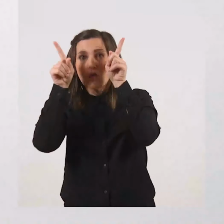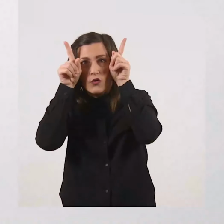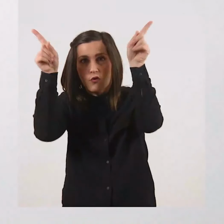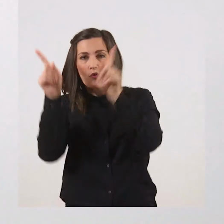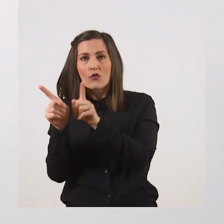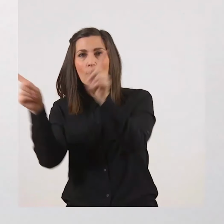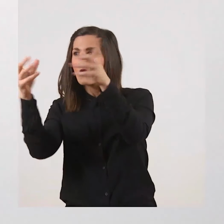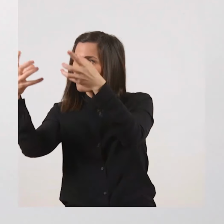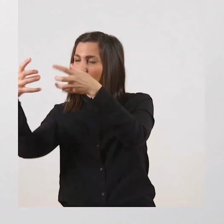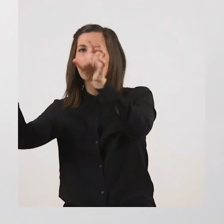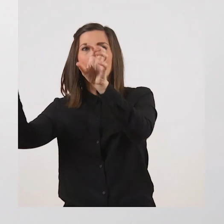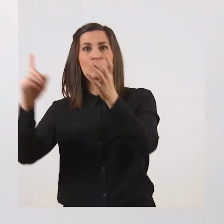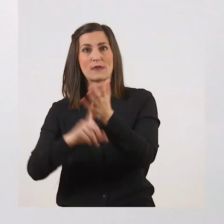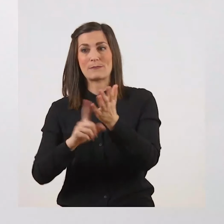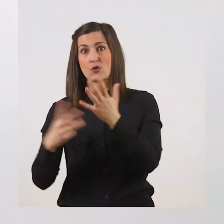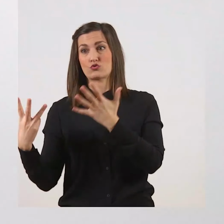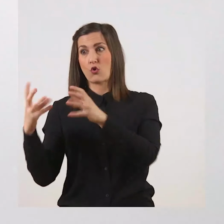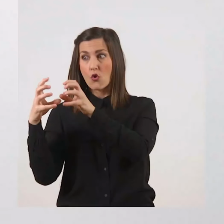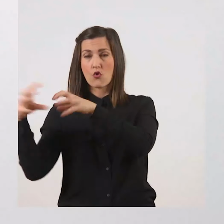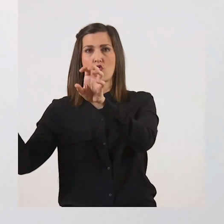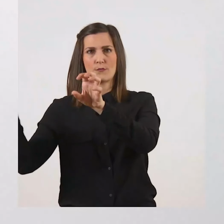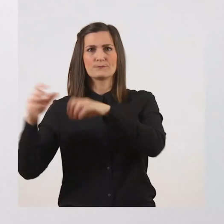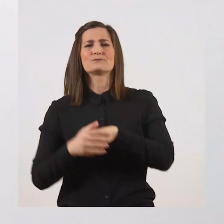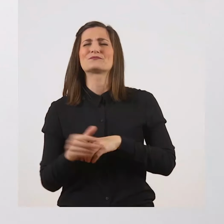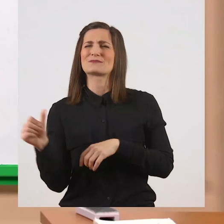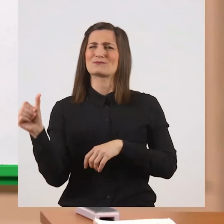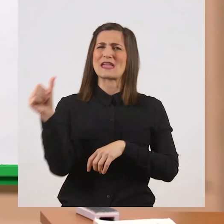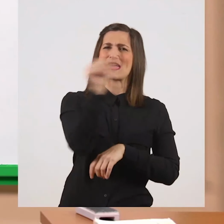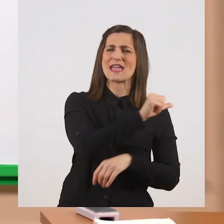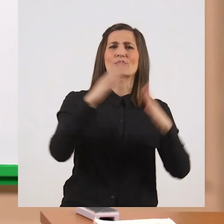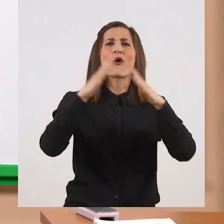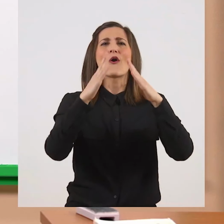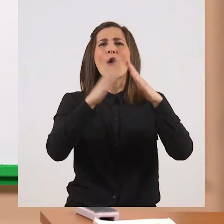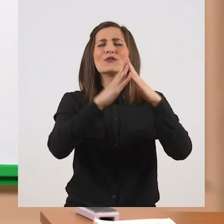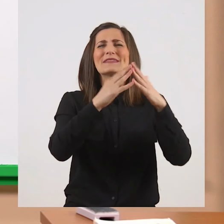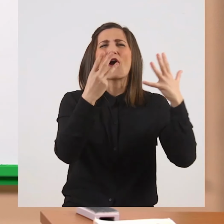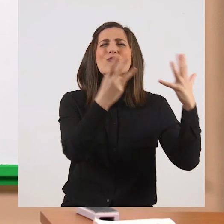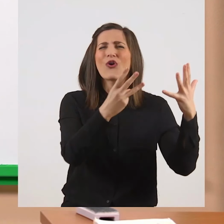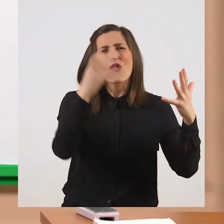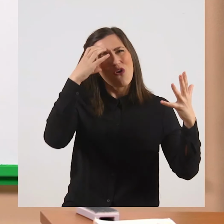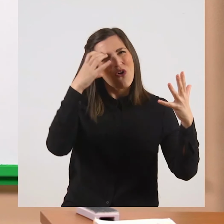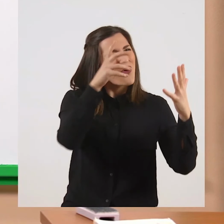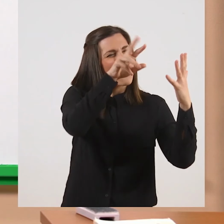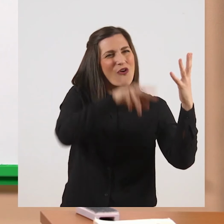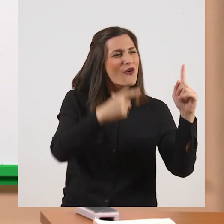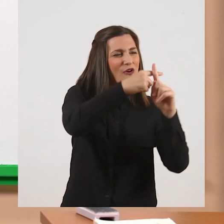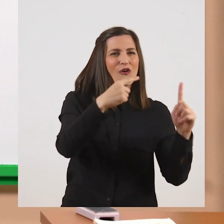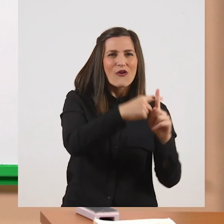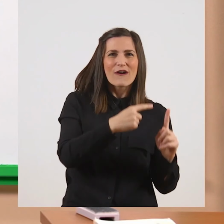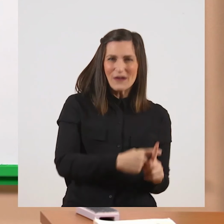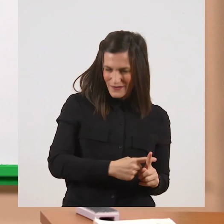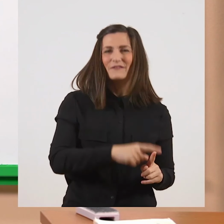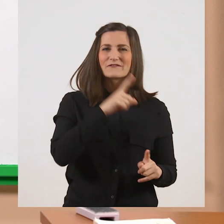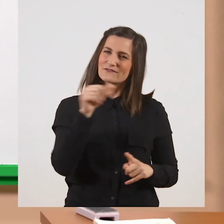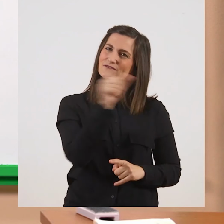να το σπάσω σε δύο αριθμούς. Και τότε θα μου χρειαστεί, σε αυτή την περίπτωση, το σπιτάκι του 8, γι' αυτό το λόγο το έγραψα